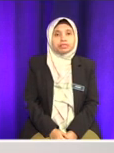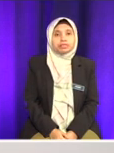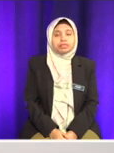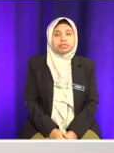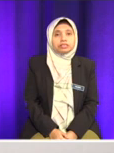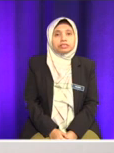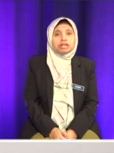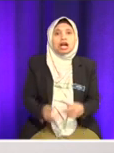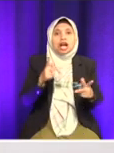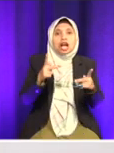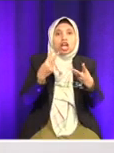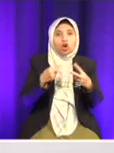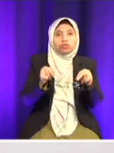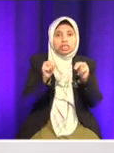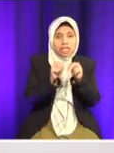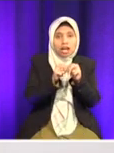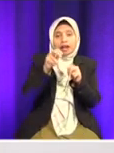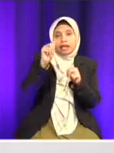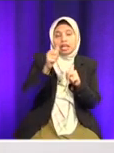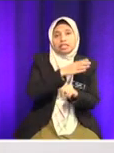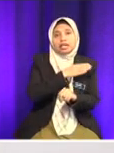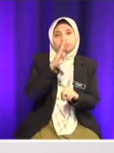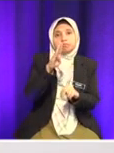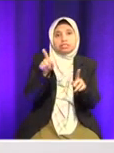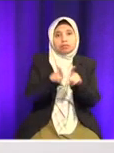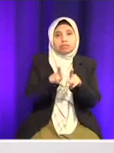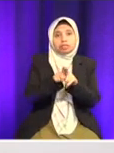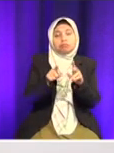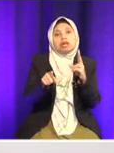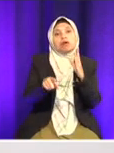kalau nilai E dengan bisa